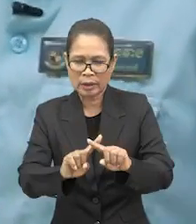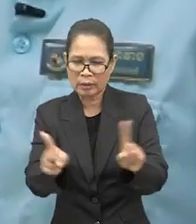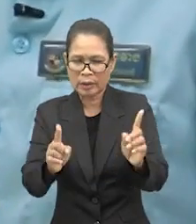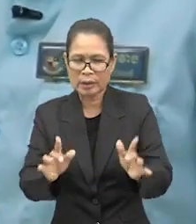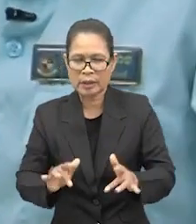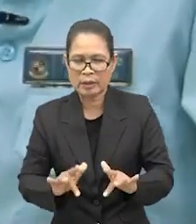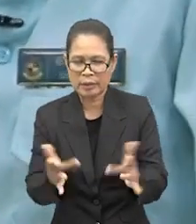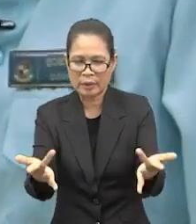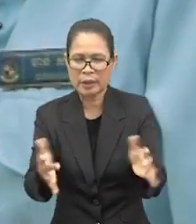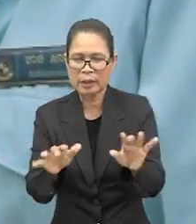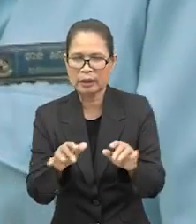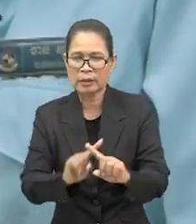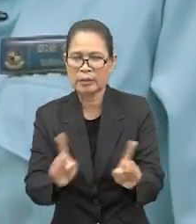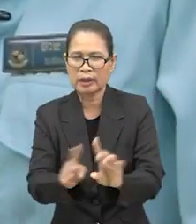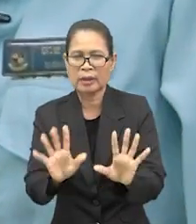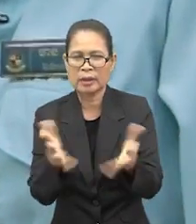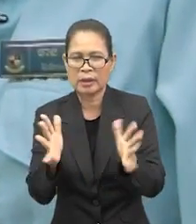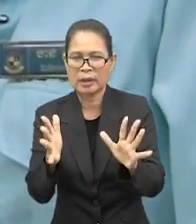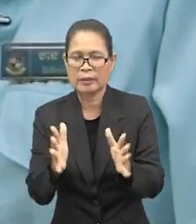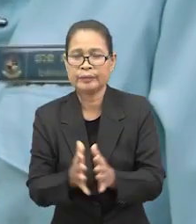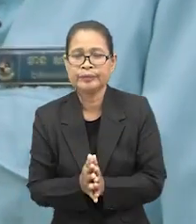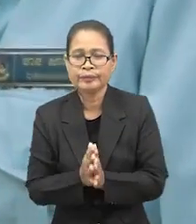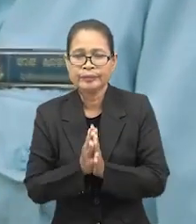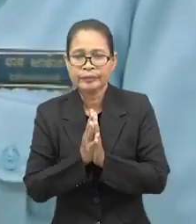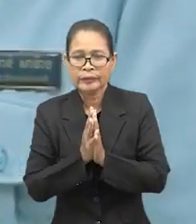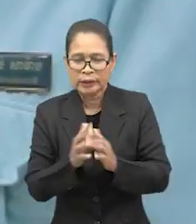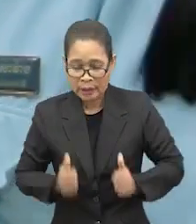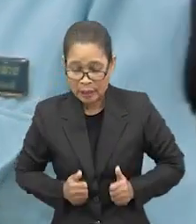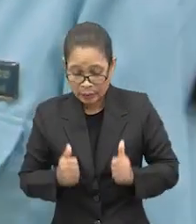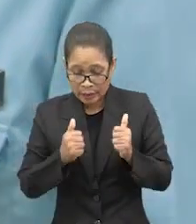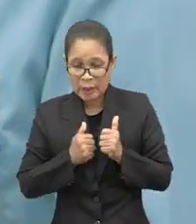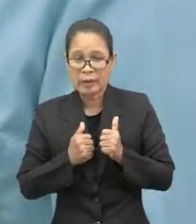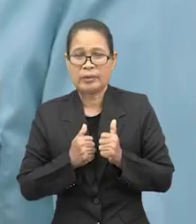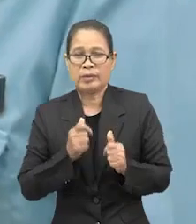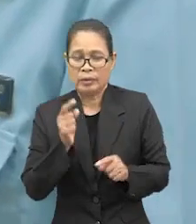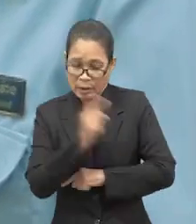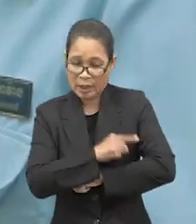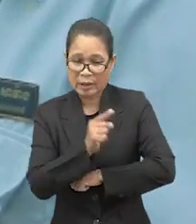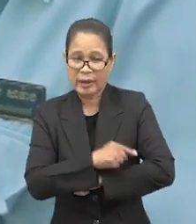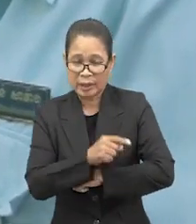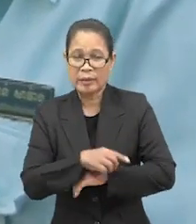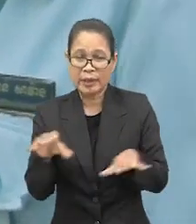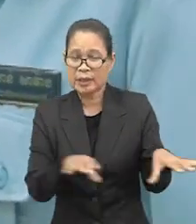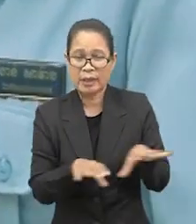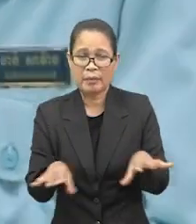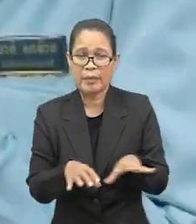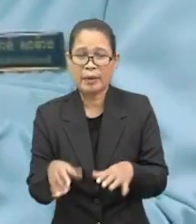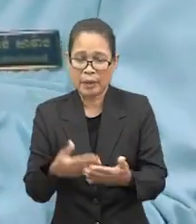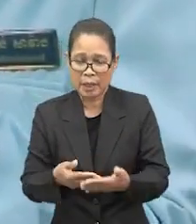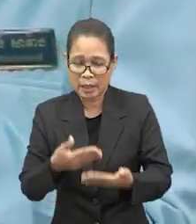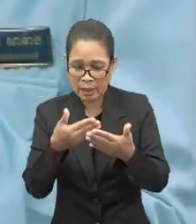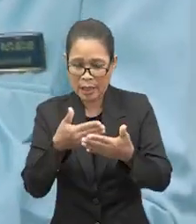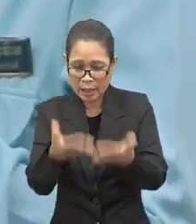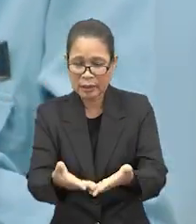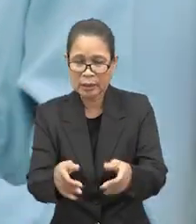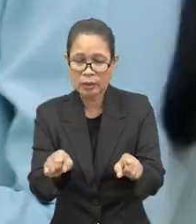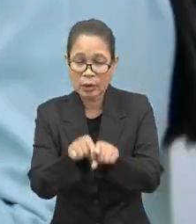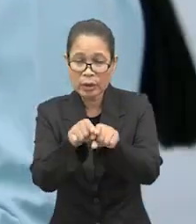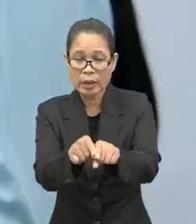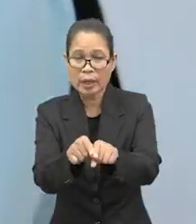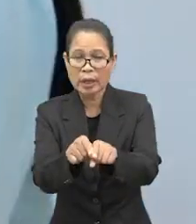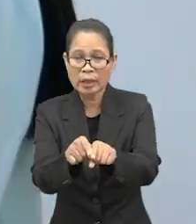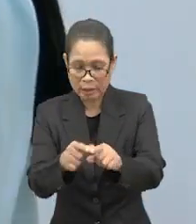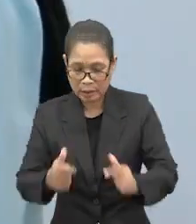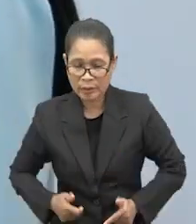trớ tại ót sọp cho mùi năng sản phẩm chạy sẽ đầy ở sọ nhé chà ca luôn nơi phá côn ta sự cảm phiệp